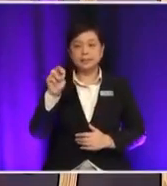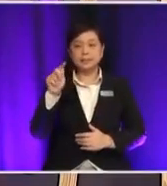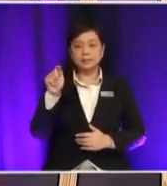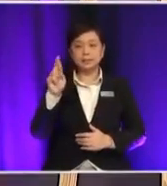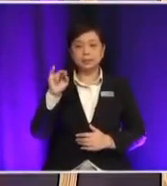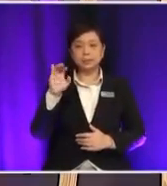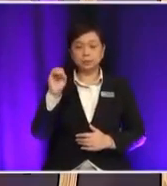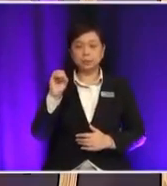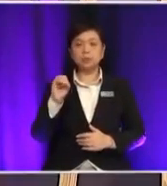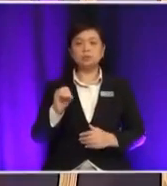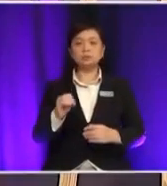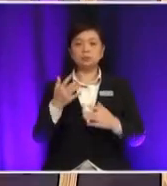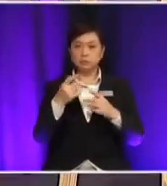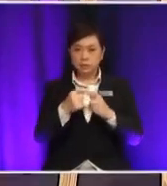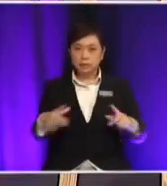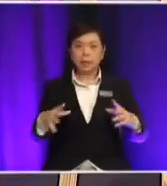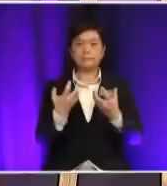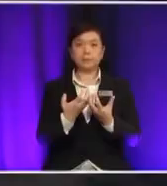telah tamatris